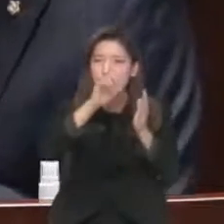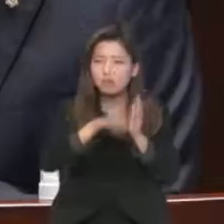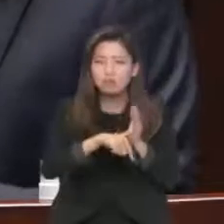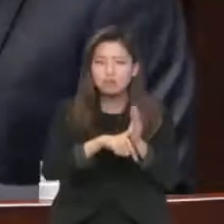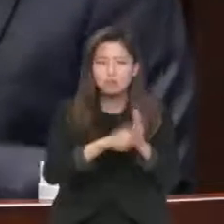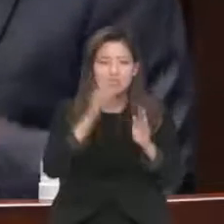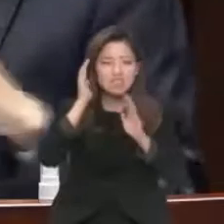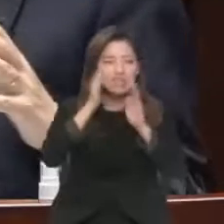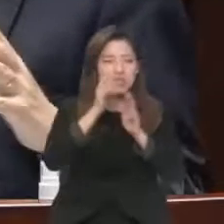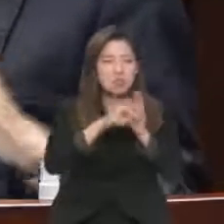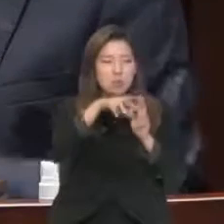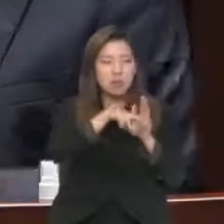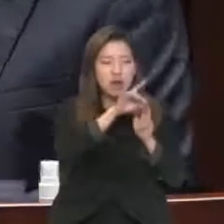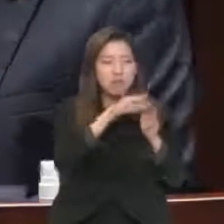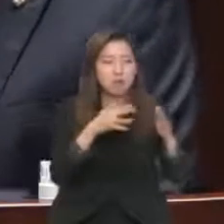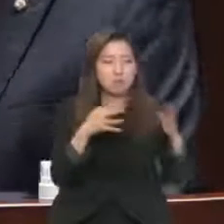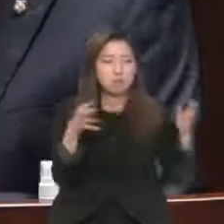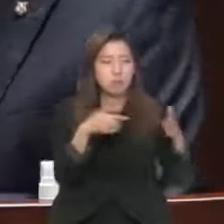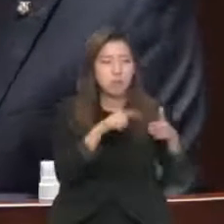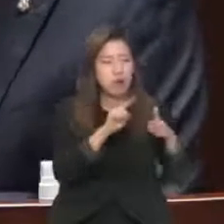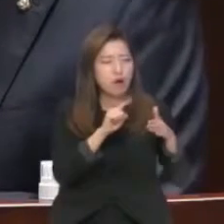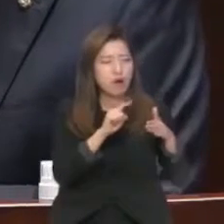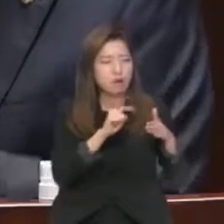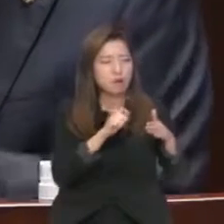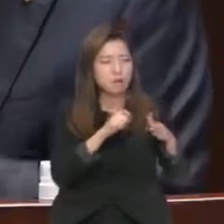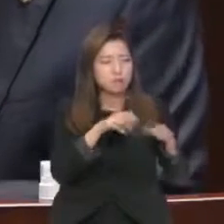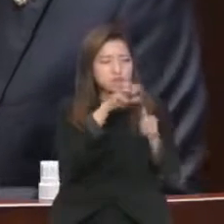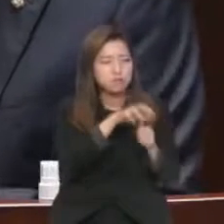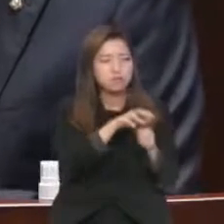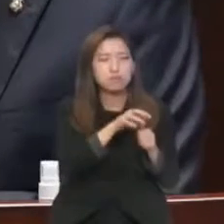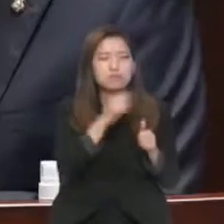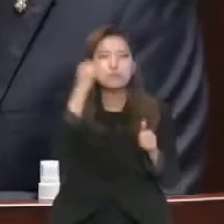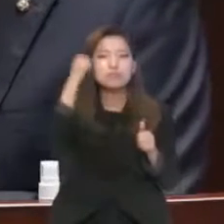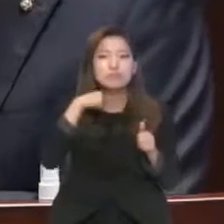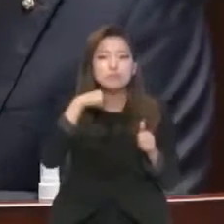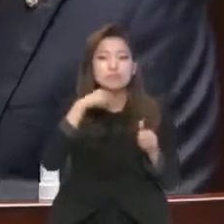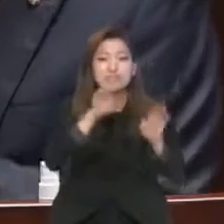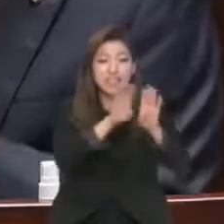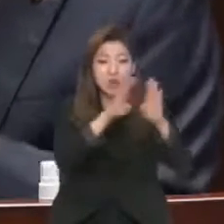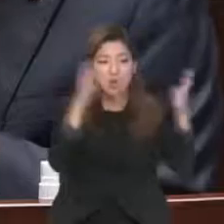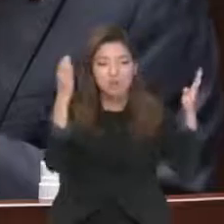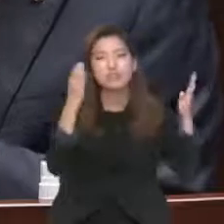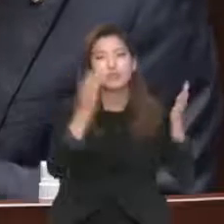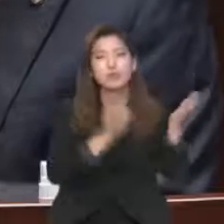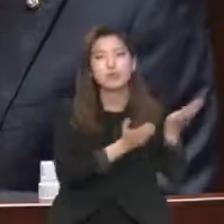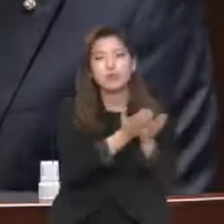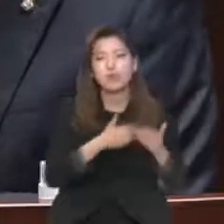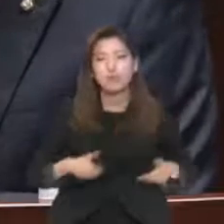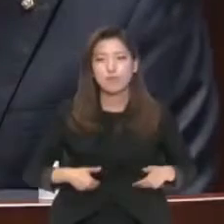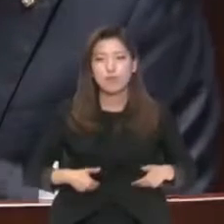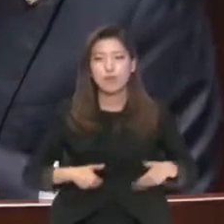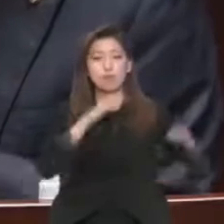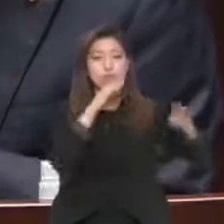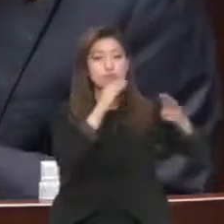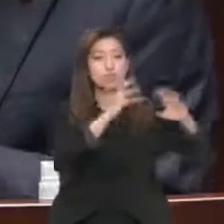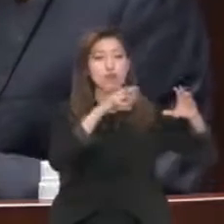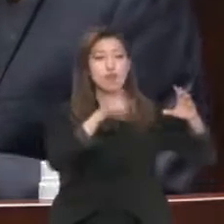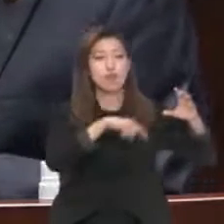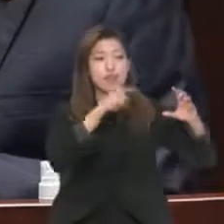아니라 열린 협력을 했으면 좋겠습니다. 좀 쉽게 말씀드리면 북한에 대한 대한민국의 투자를 마치